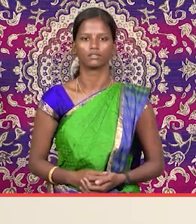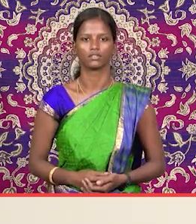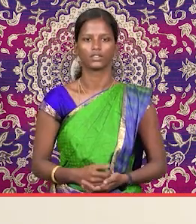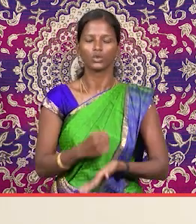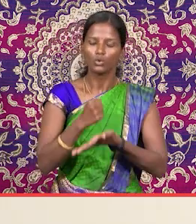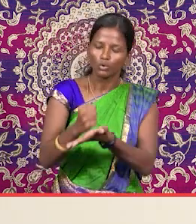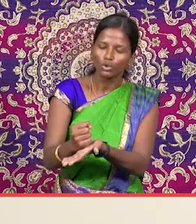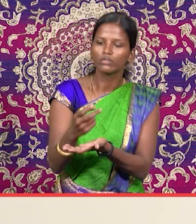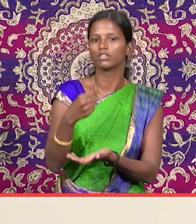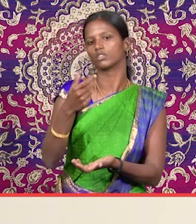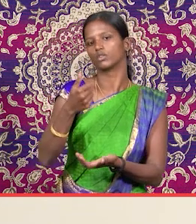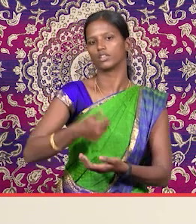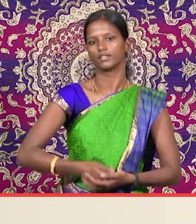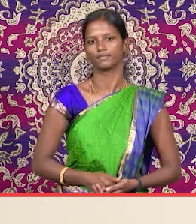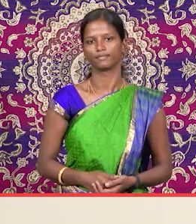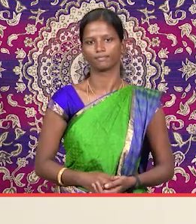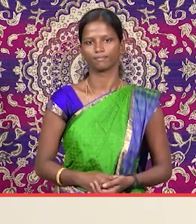பெறுகின்ற